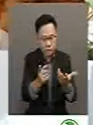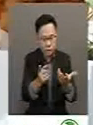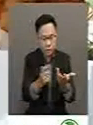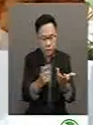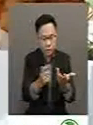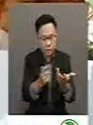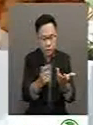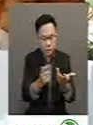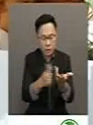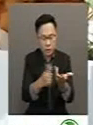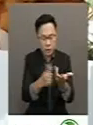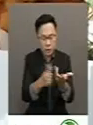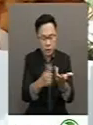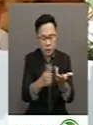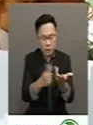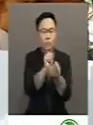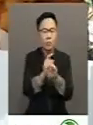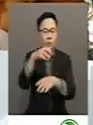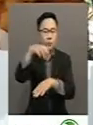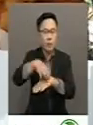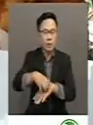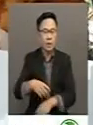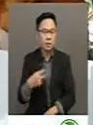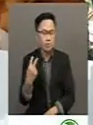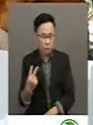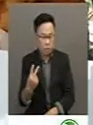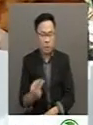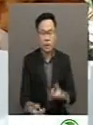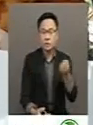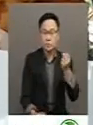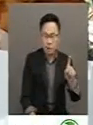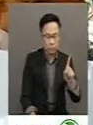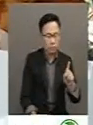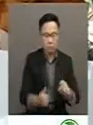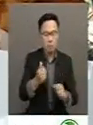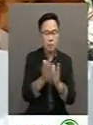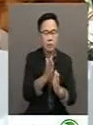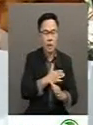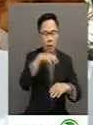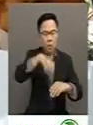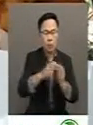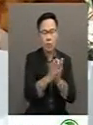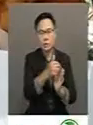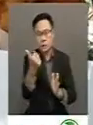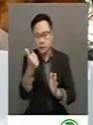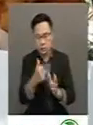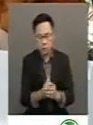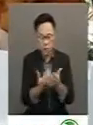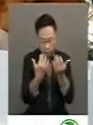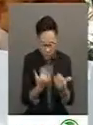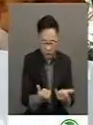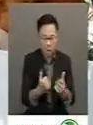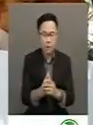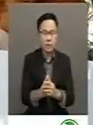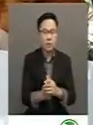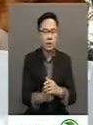งฆ์แล้ว13รูปด้วยกันพบเป็นพระของวัดพระธรรมกายเพียงแค่2รูปเท่านั้นและในวันนี้นะคะตั้งแต่ช่วงเช้ายาวมามีพระ